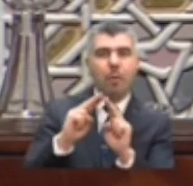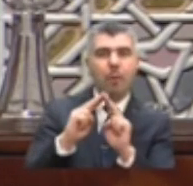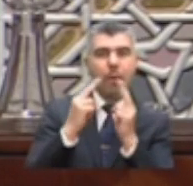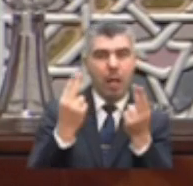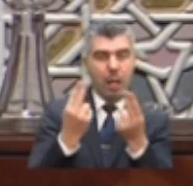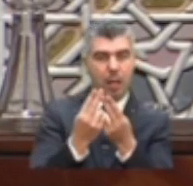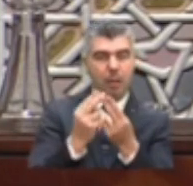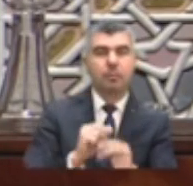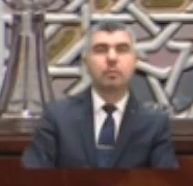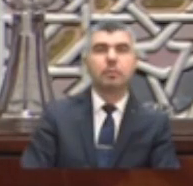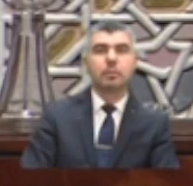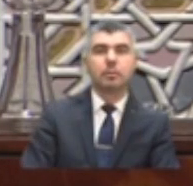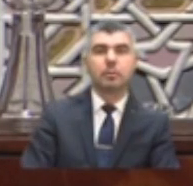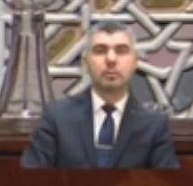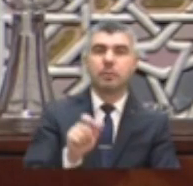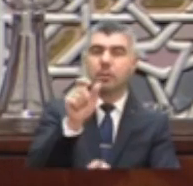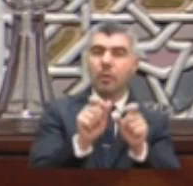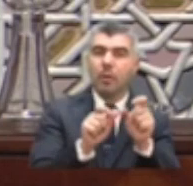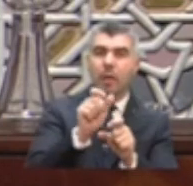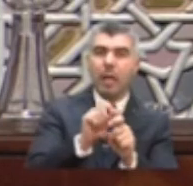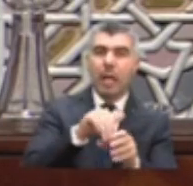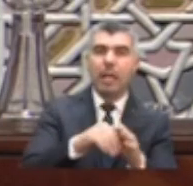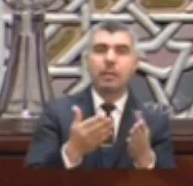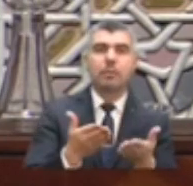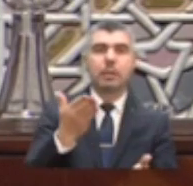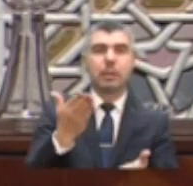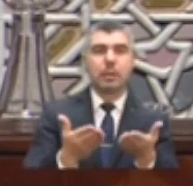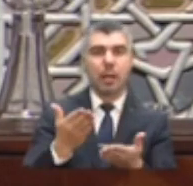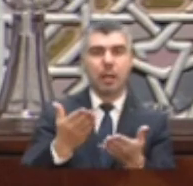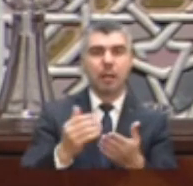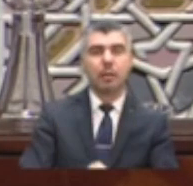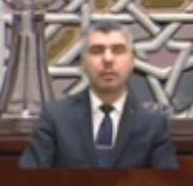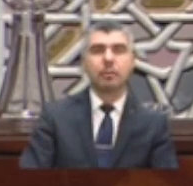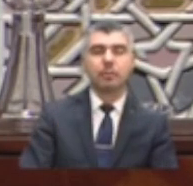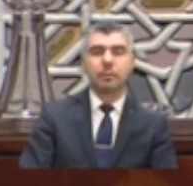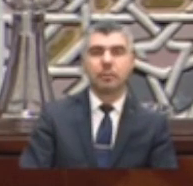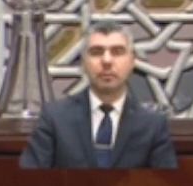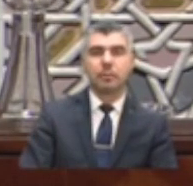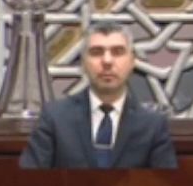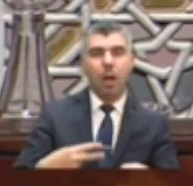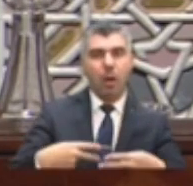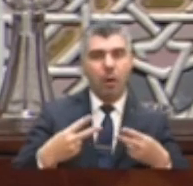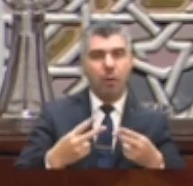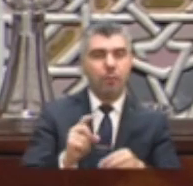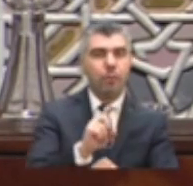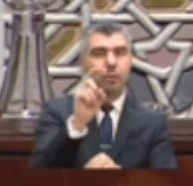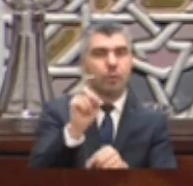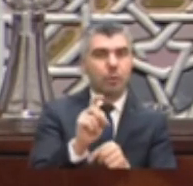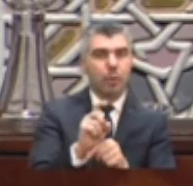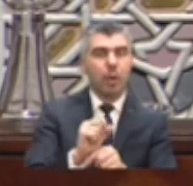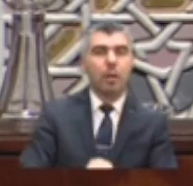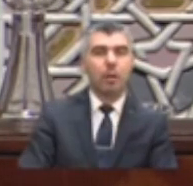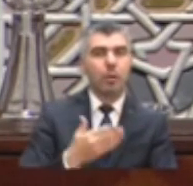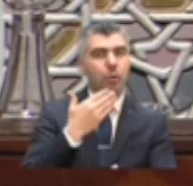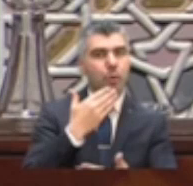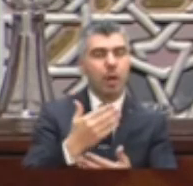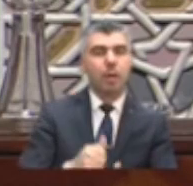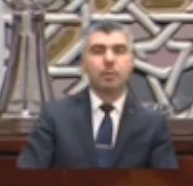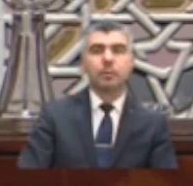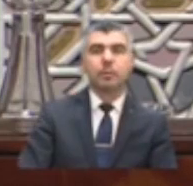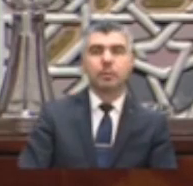والسادة النواب المحترمين من الفريق الاستقلالي للوحدة والتعادلية، فليتفضل أحد واضع السؤال